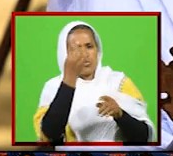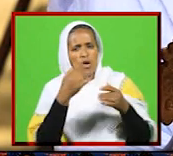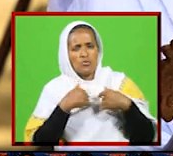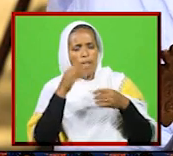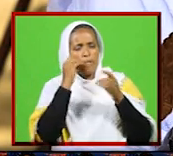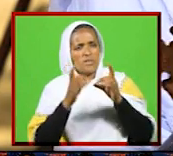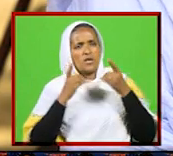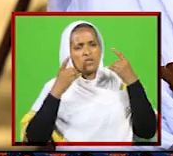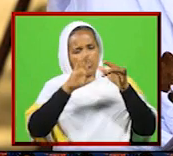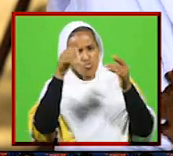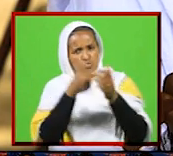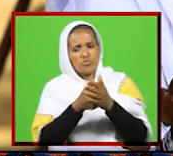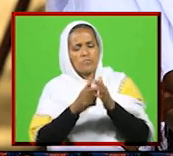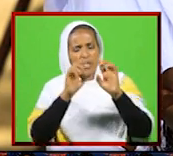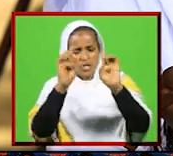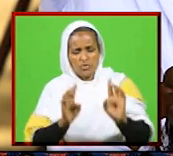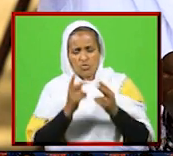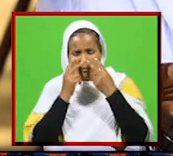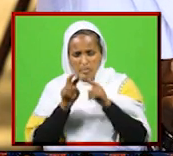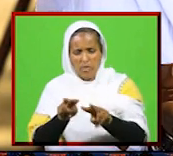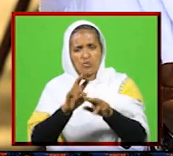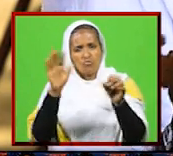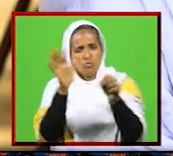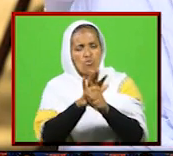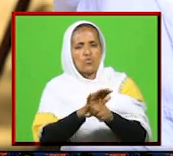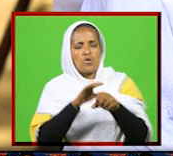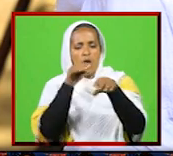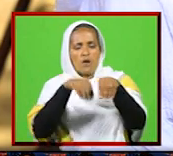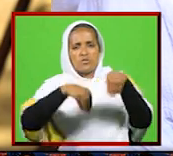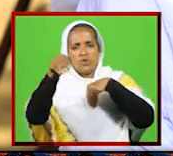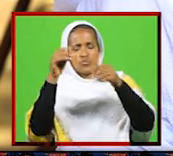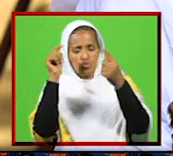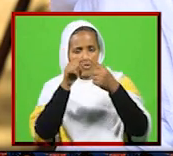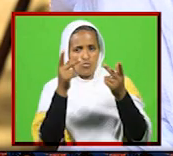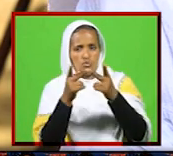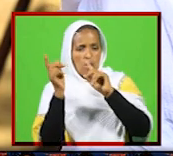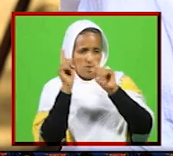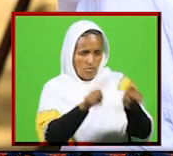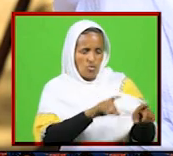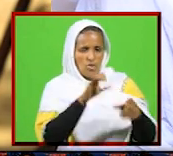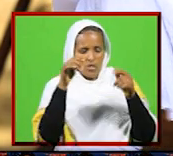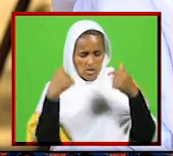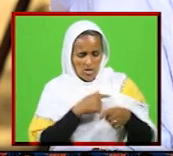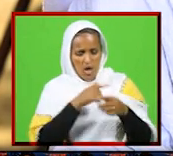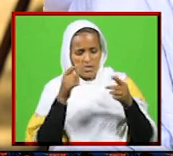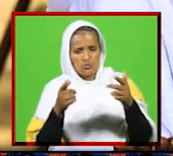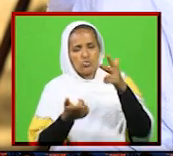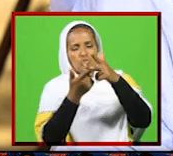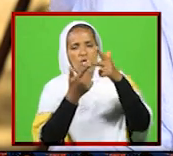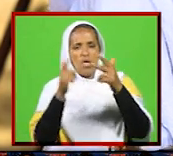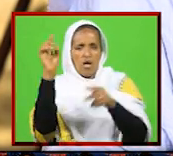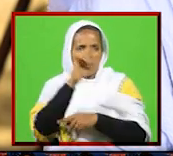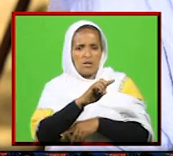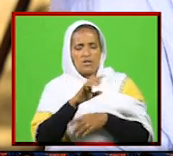እዚህ ሰቆጣ ያሉትንም ቤተ ክህነቱን ሁሉንም ቅርሱ የሚመለከታቸውን በሙሉ እያንቀሳቀሱ ወደዚህ ቦታ እንዲመጡ እያደረጉ ነው። እኛን አሁን ወደ